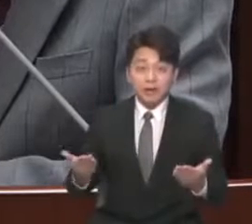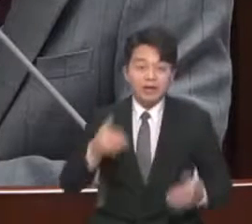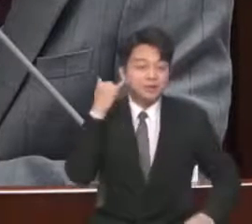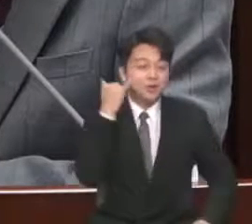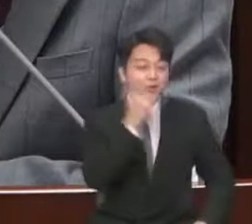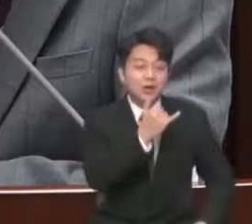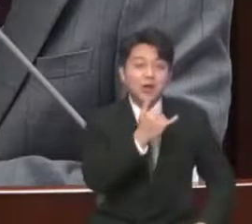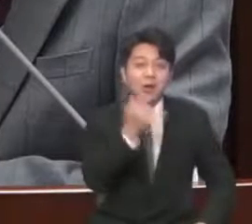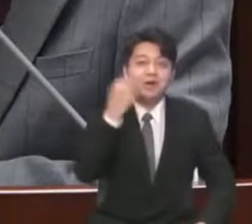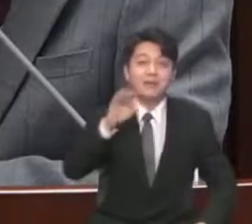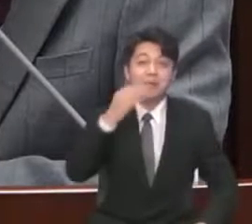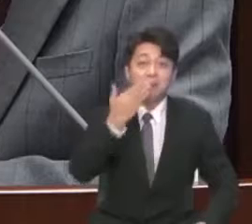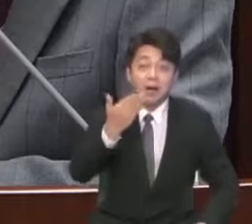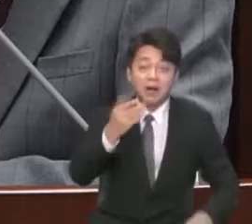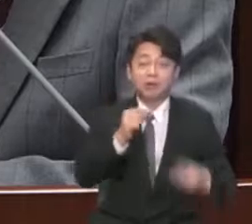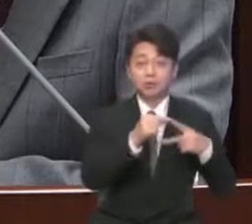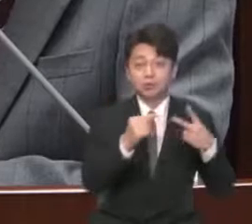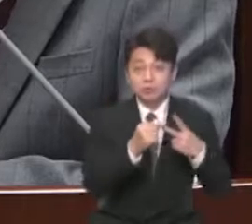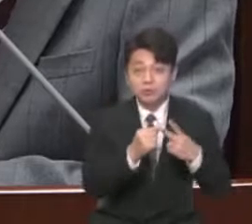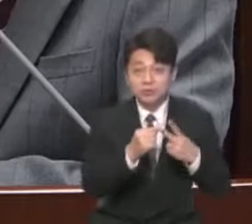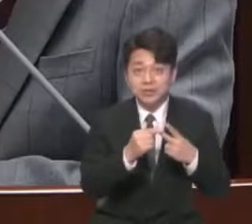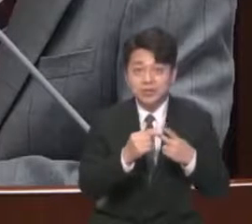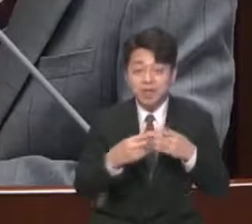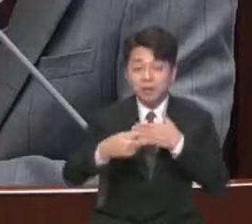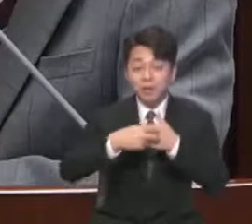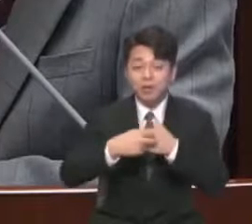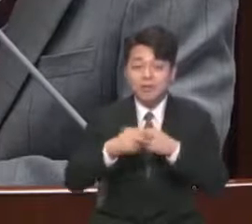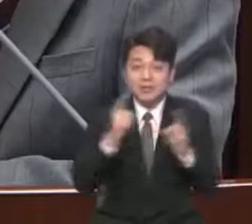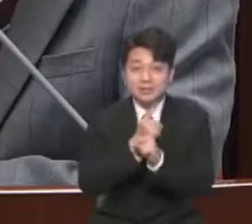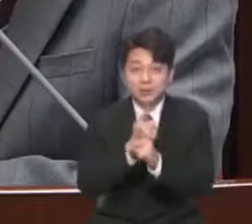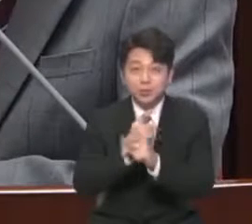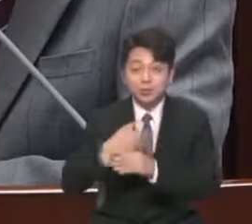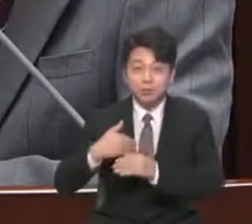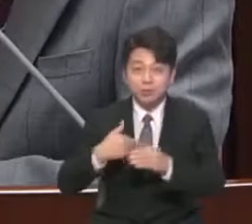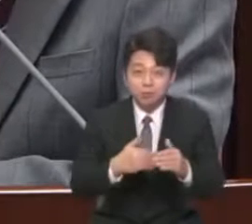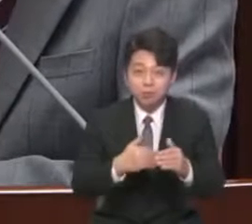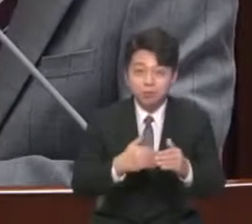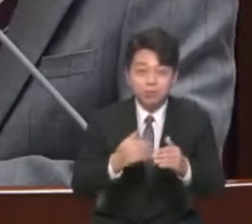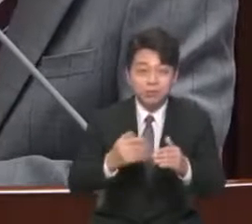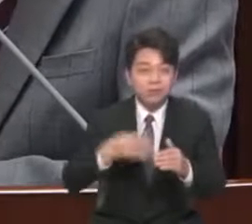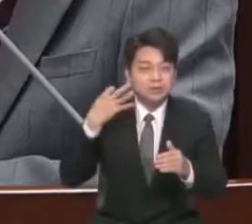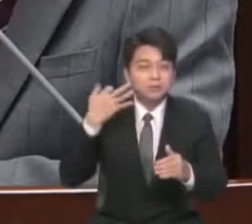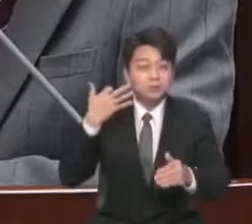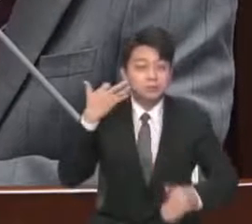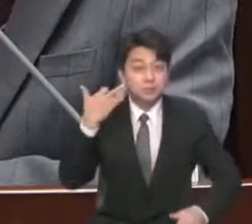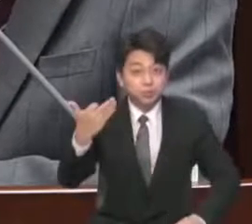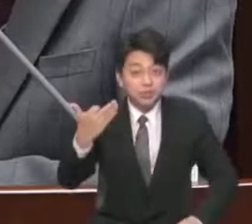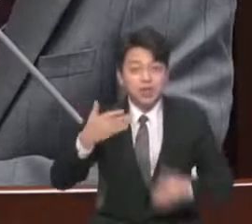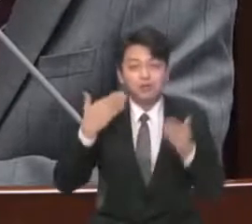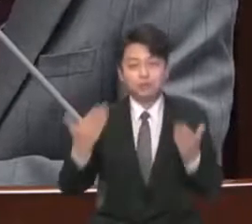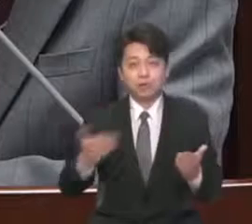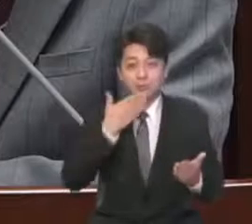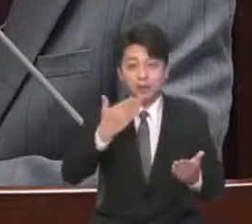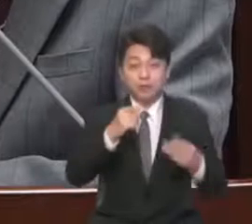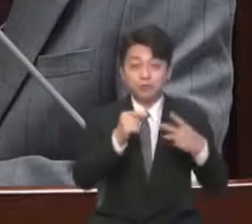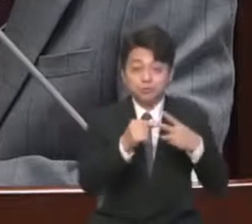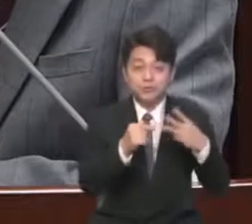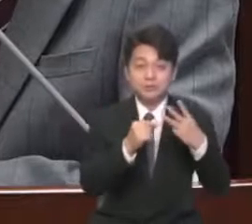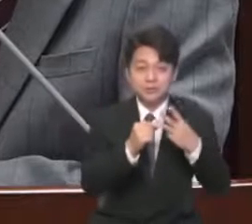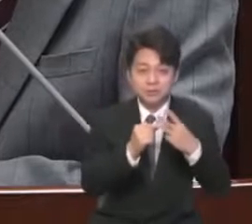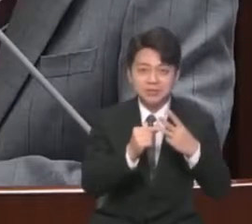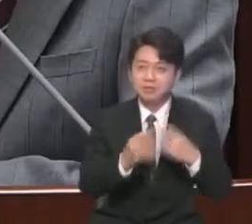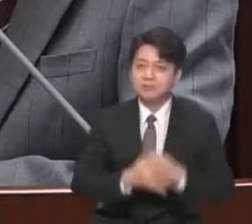병가를 연장하는 데 있어서 둘째, 병원 치료는 4일만 받아도 19일 병가 줄 수 있다. 셋째, 심사 안